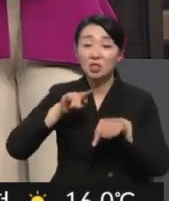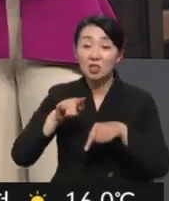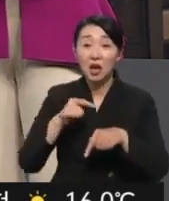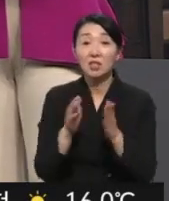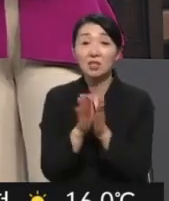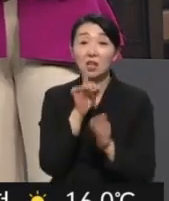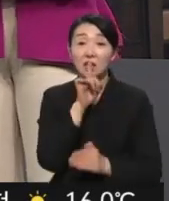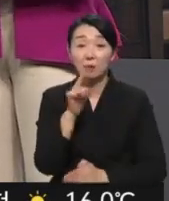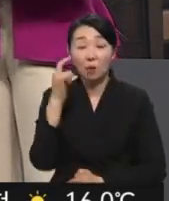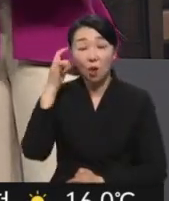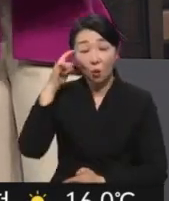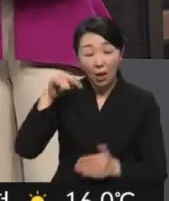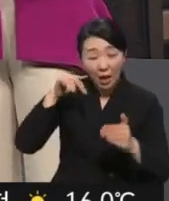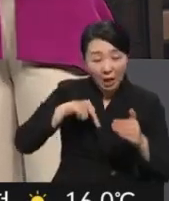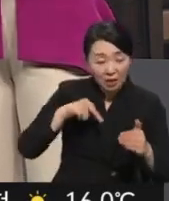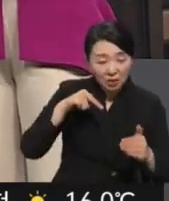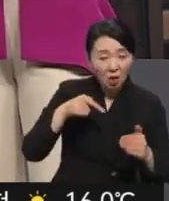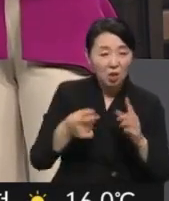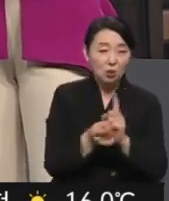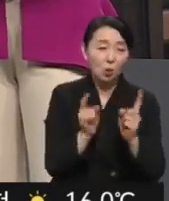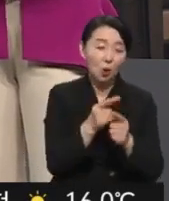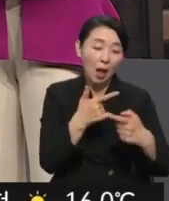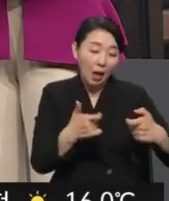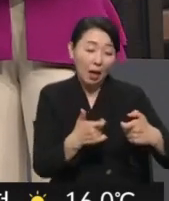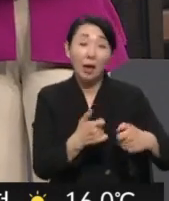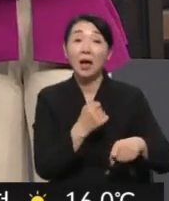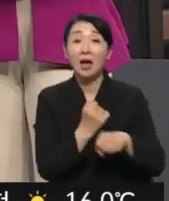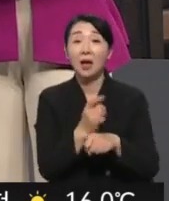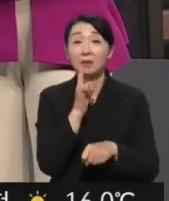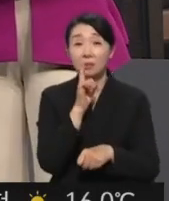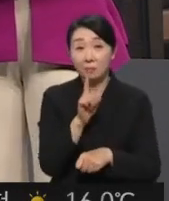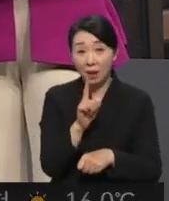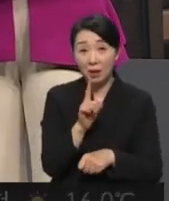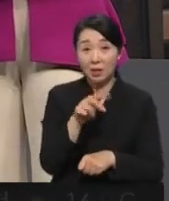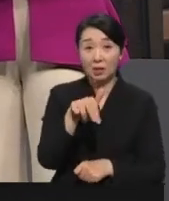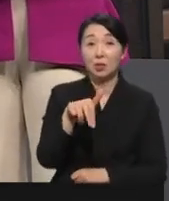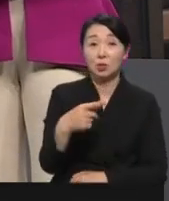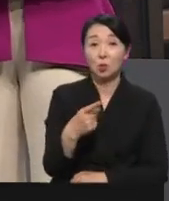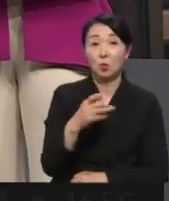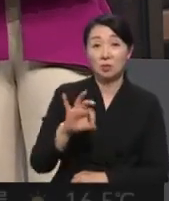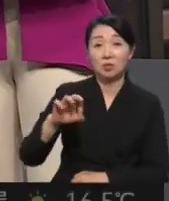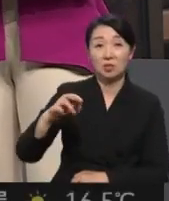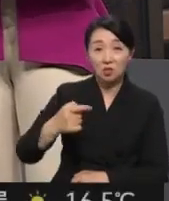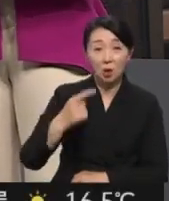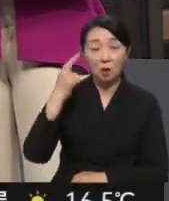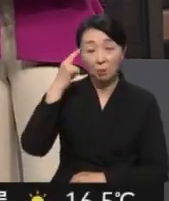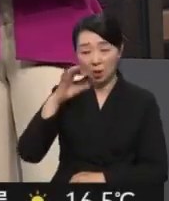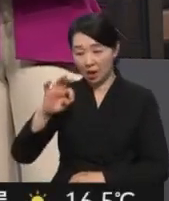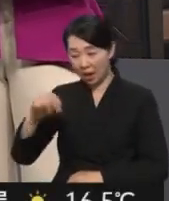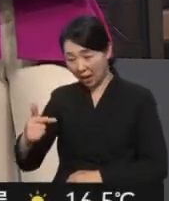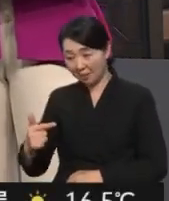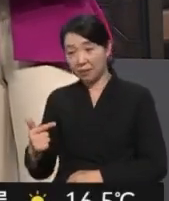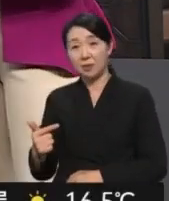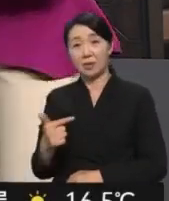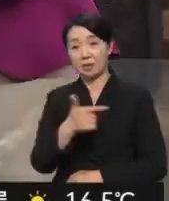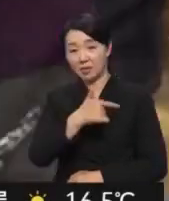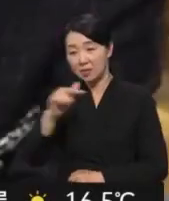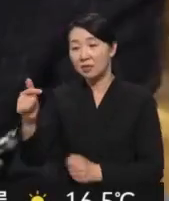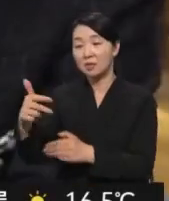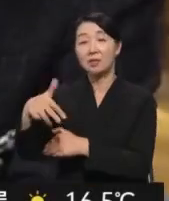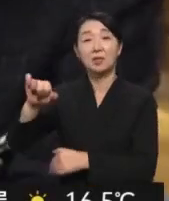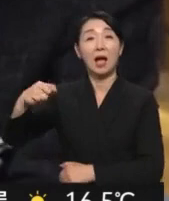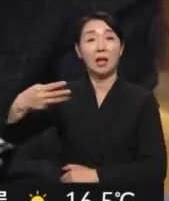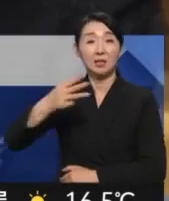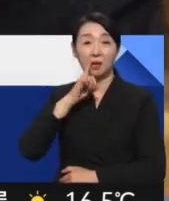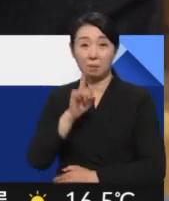내부 총질하지 말라는 건데요. 조응천 의원은 다시 안 의원이 오히려 대왕 갈치라고 맞받았습니다.